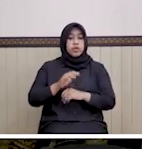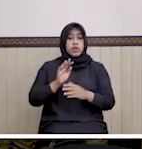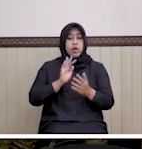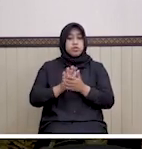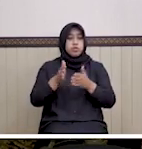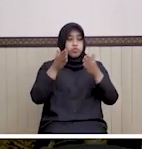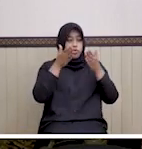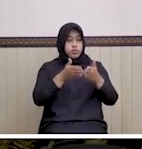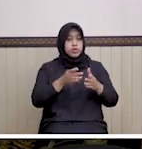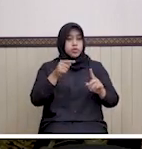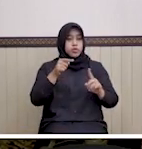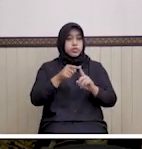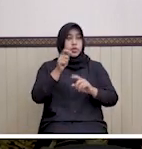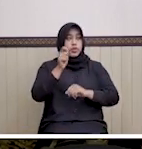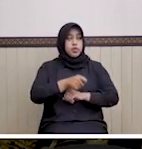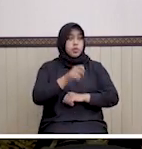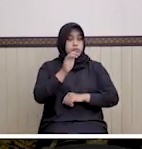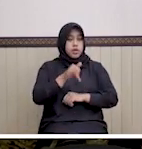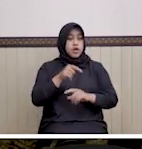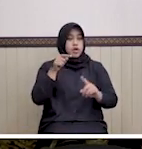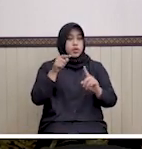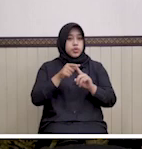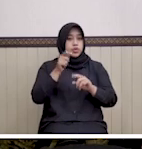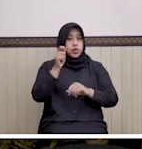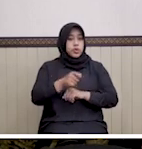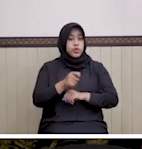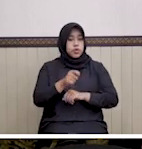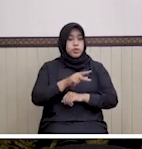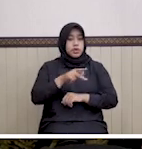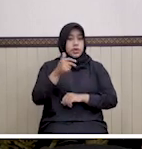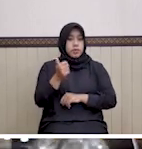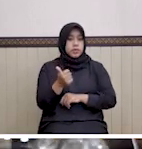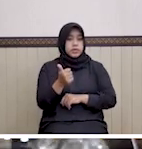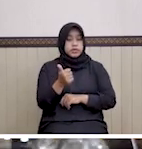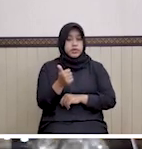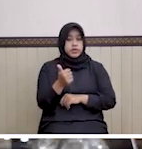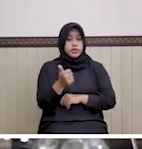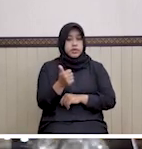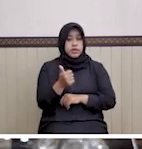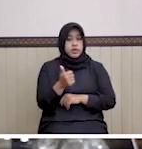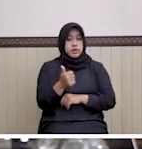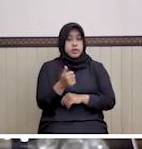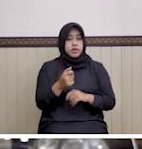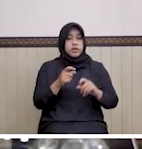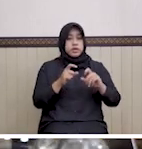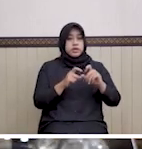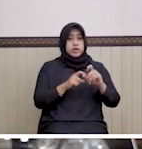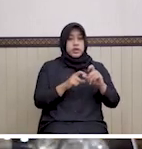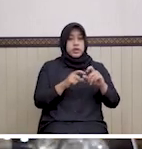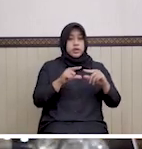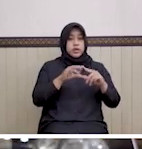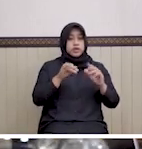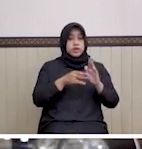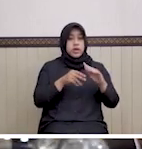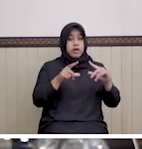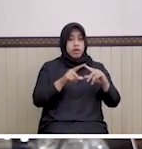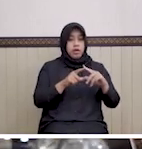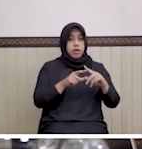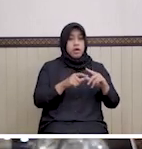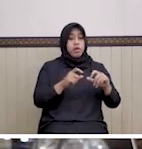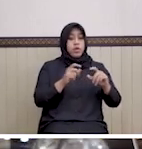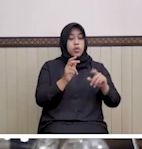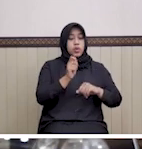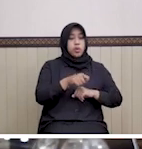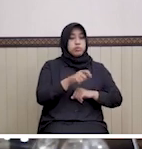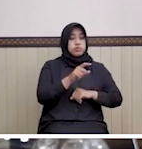hukum nah tujuan dari akhirnya tujuan hukum toonget bisa semua sarjana hukum dua bisa tiga yang lahirkan jadi